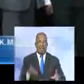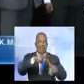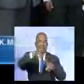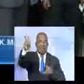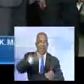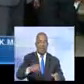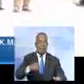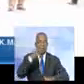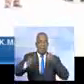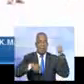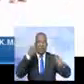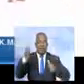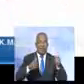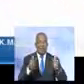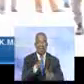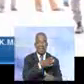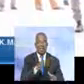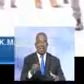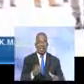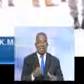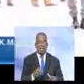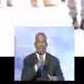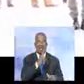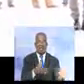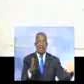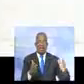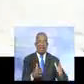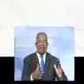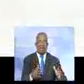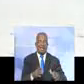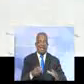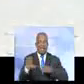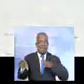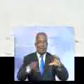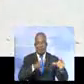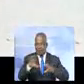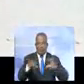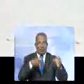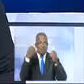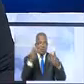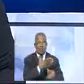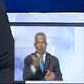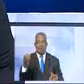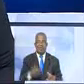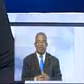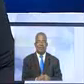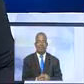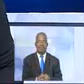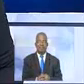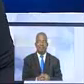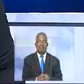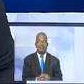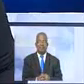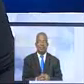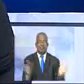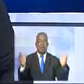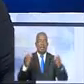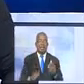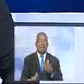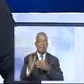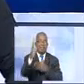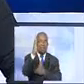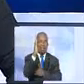le public sont très attendus à cette 9e édition du FITSAC à Abata. Les fidèles de l'église